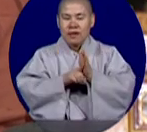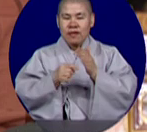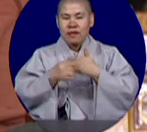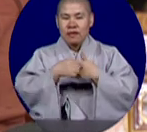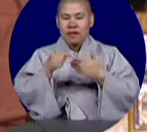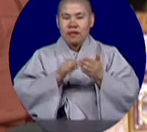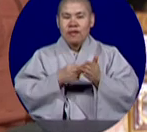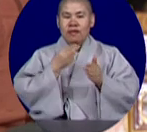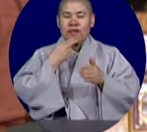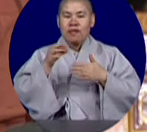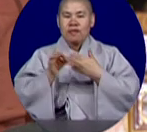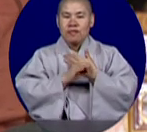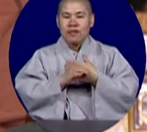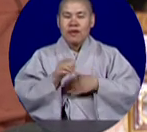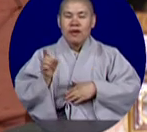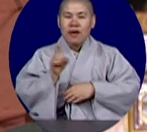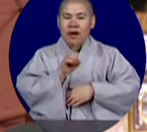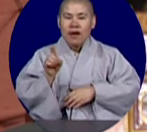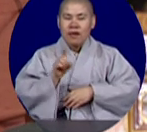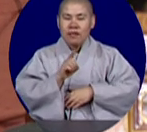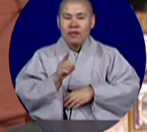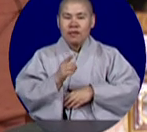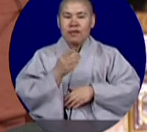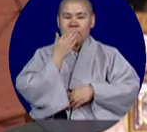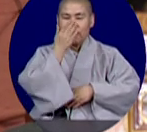없으면 도대체가 아무것도 되는 게 없어요.